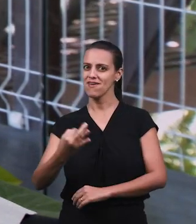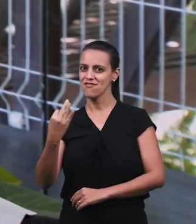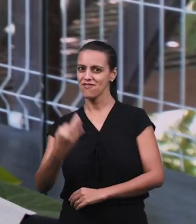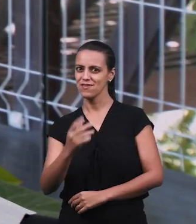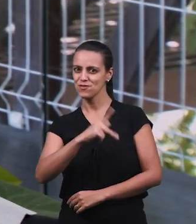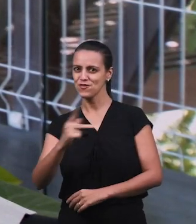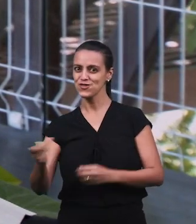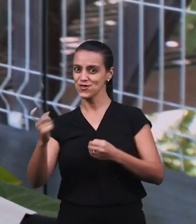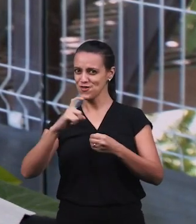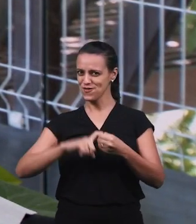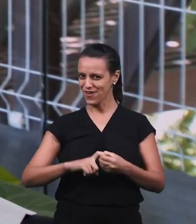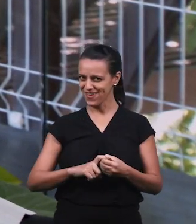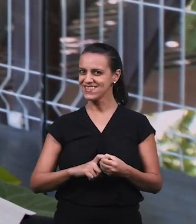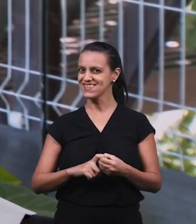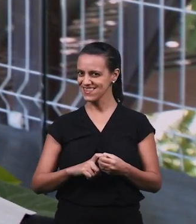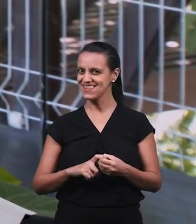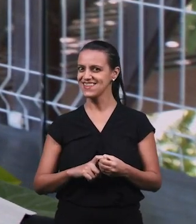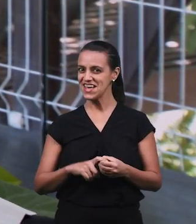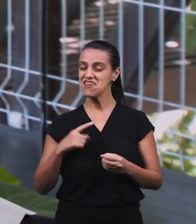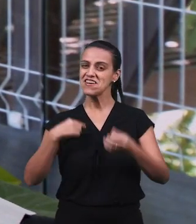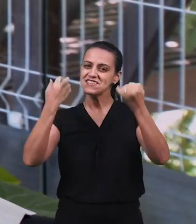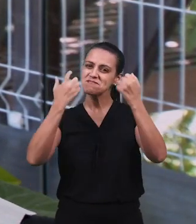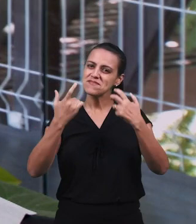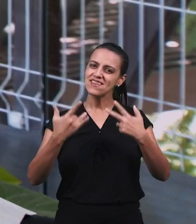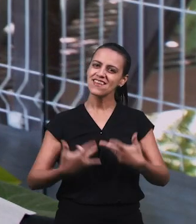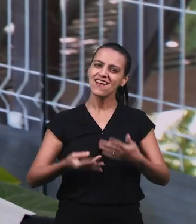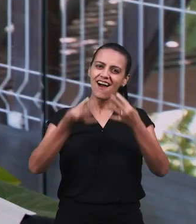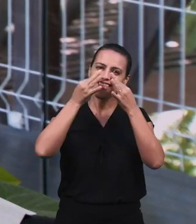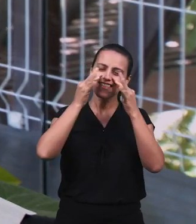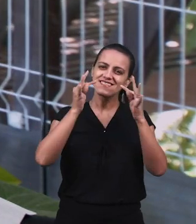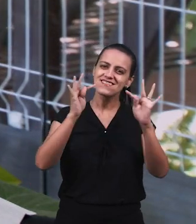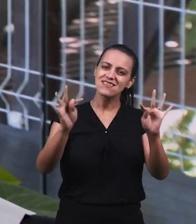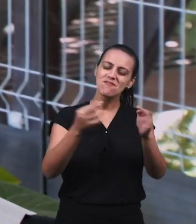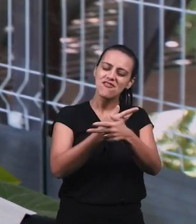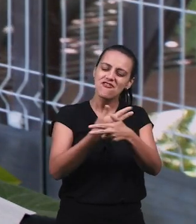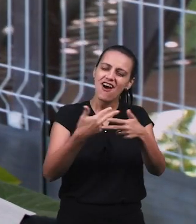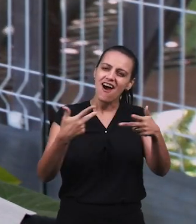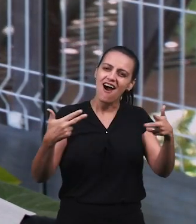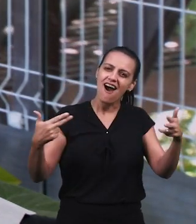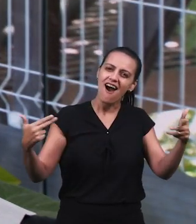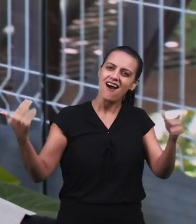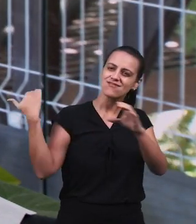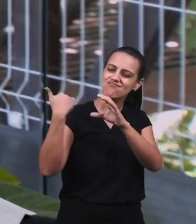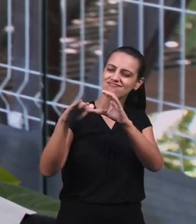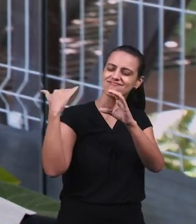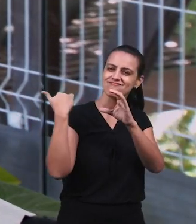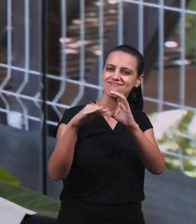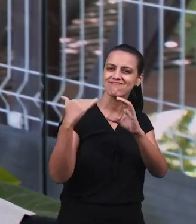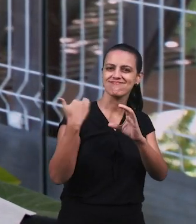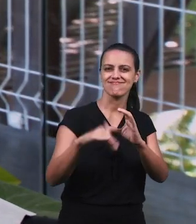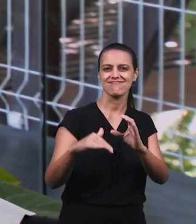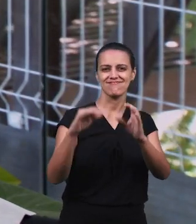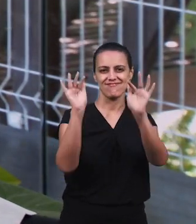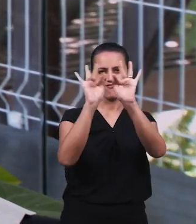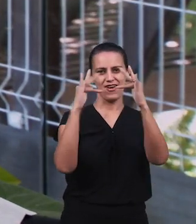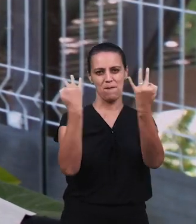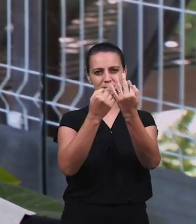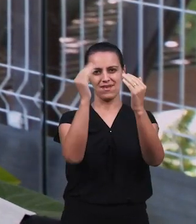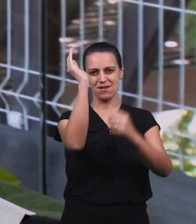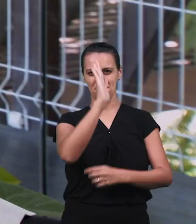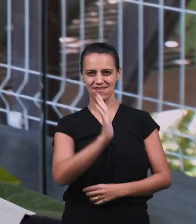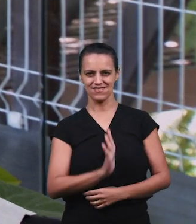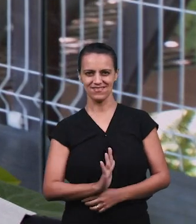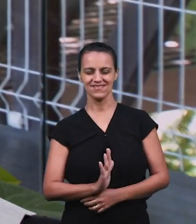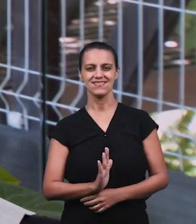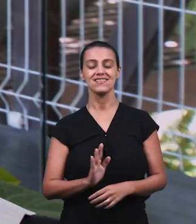va nous parler sur plusieurs témoignages envoyés par des familles de tout le Brésil. Et dans l'étude pour les enfants